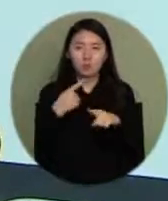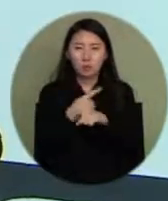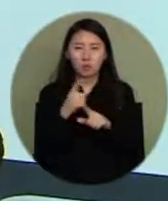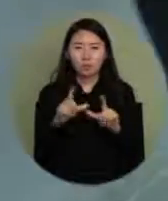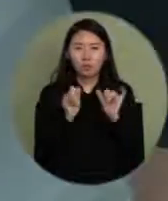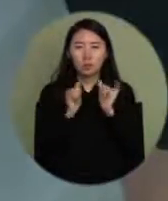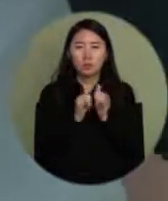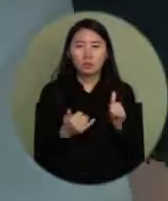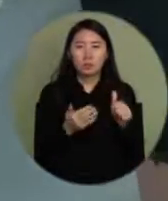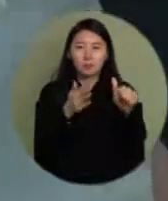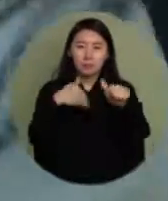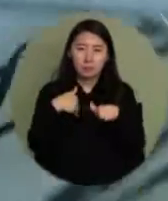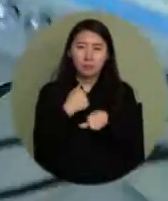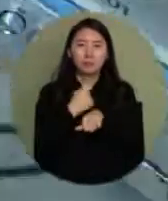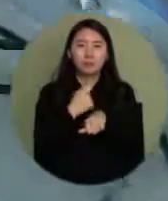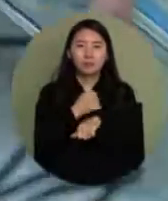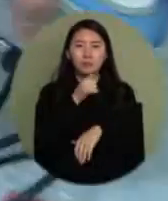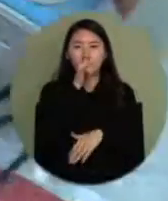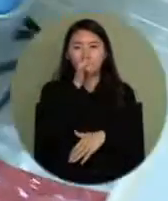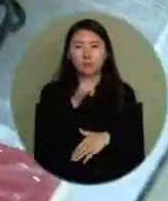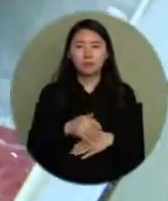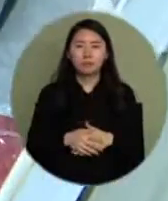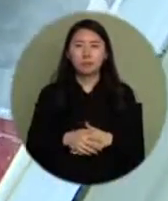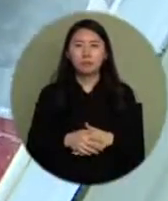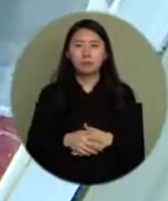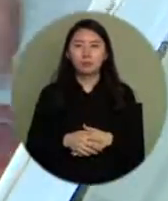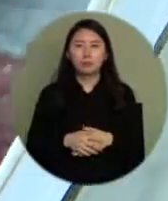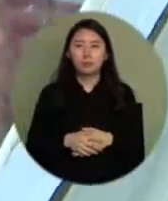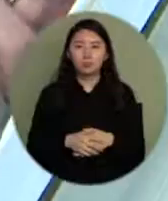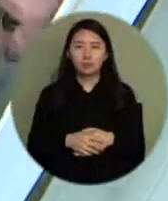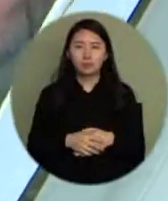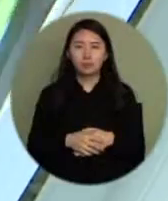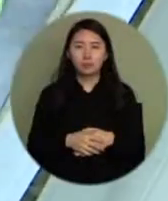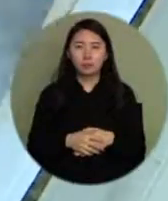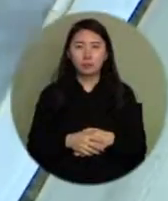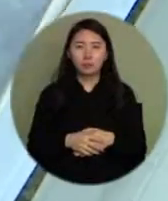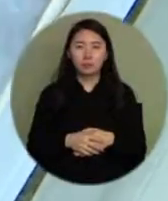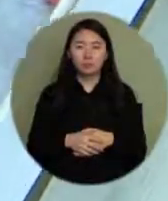주민 대피를 유도할 방침입니다. 서울 경기 케이블TV 전진아입니다.